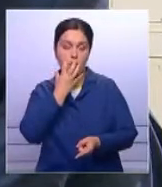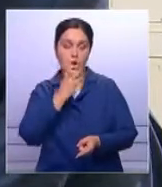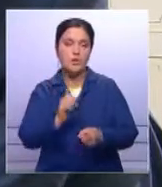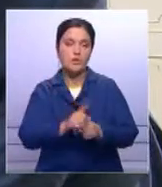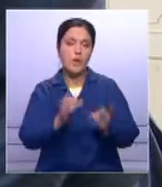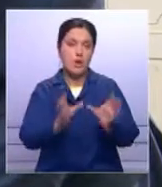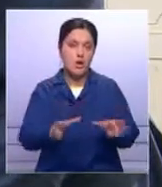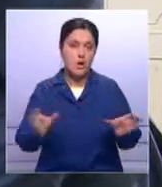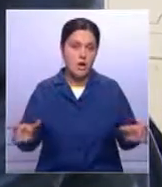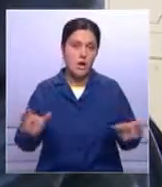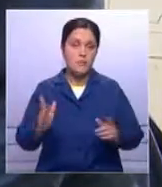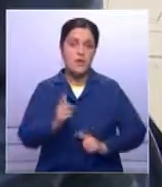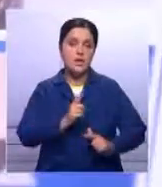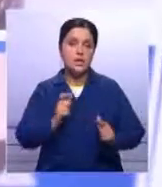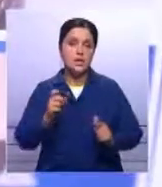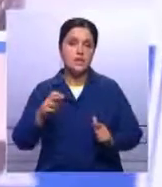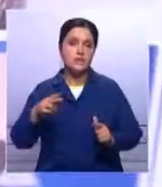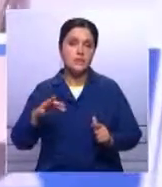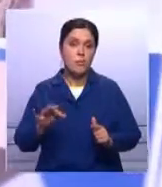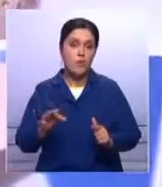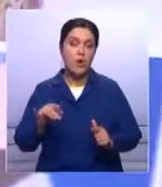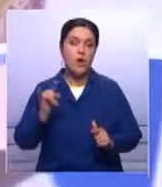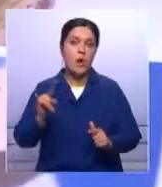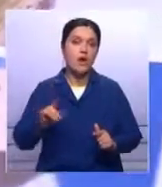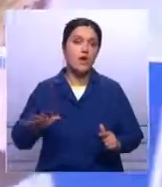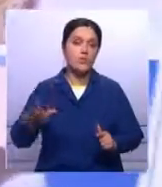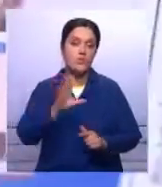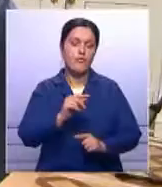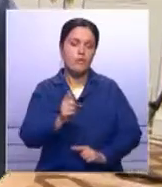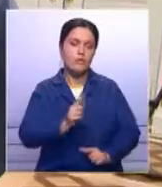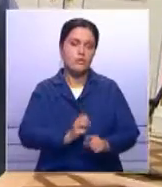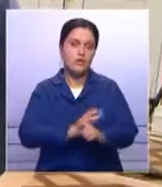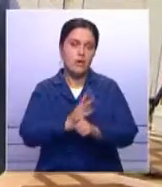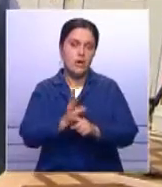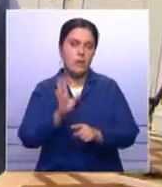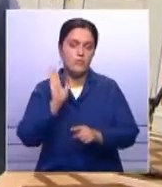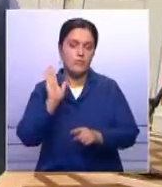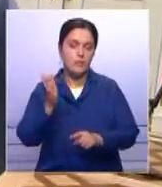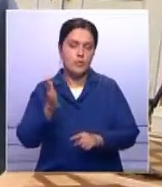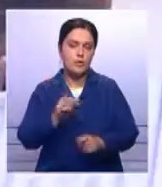году экспо, аэропорт, вокзал, все будет обеспечено. Вот это? Да. Ход.